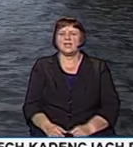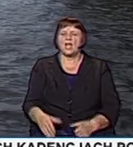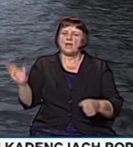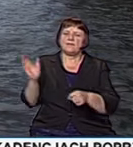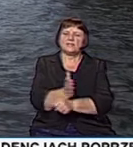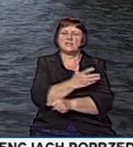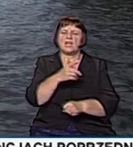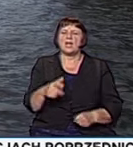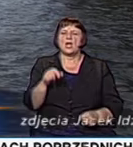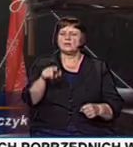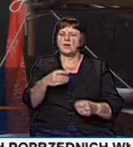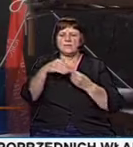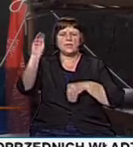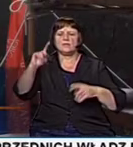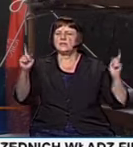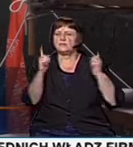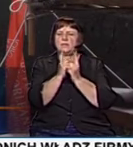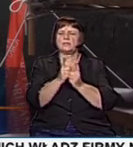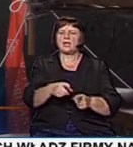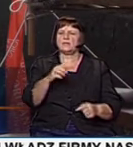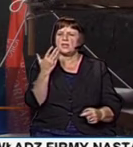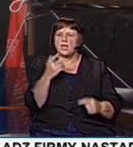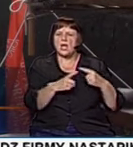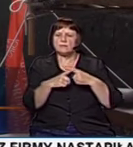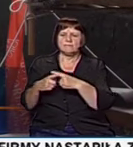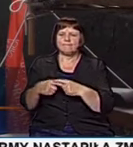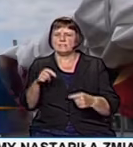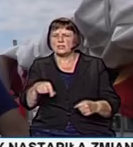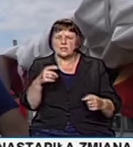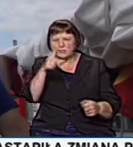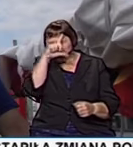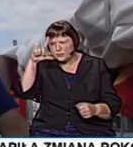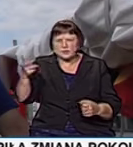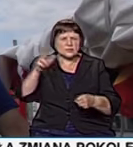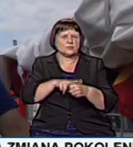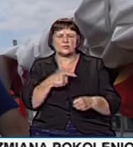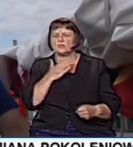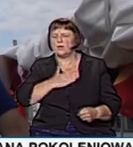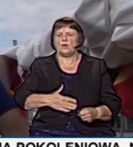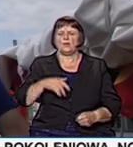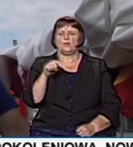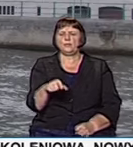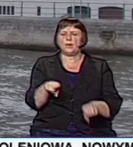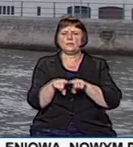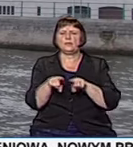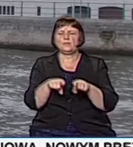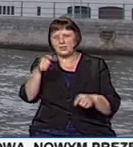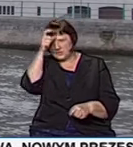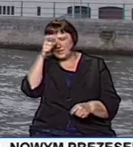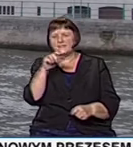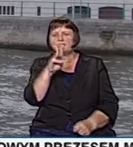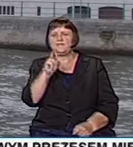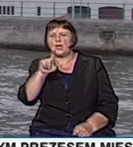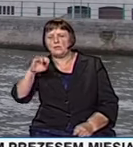Festiwal Loary. Wielkie europejskie spotkanie pozytywnie żeglarsko zakręconych. Wśród nich wielunianin i jego szkuta. Podróż trwała